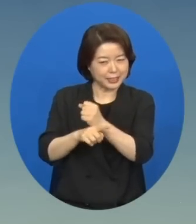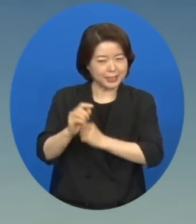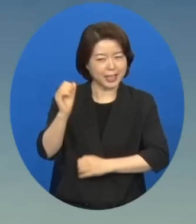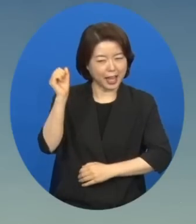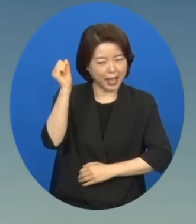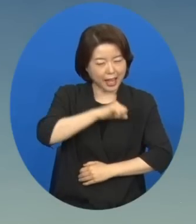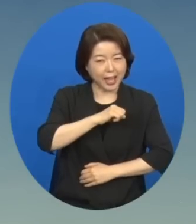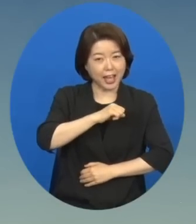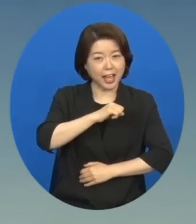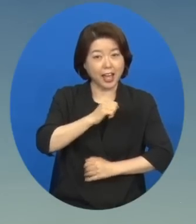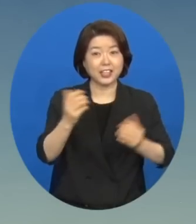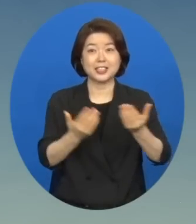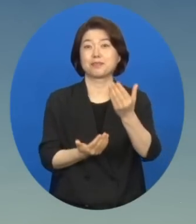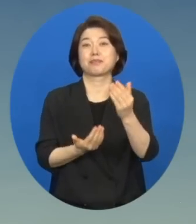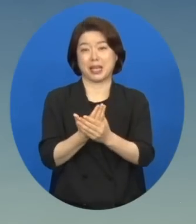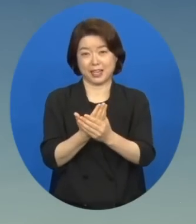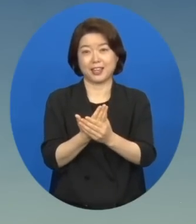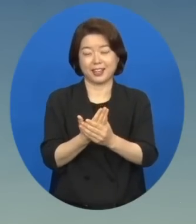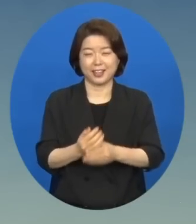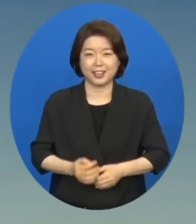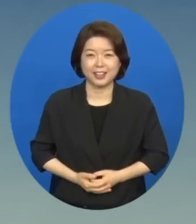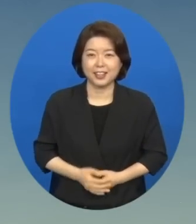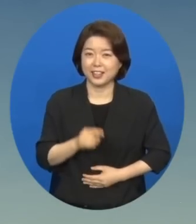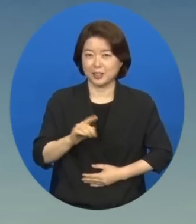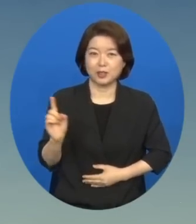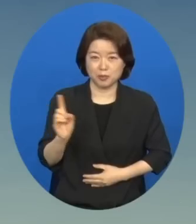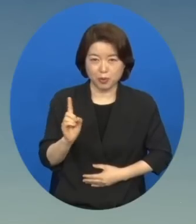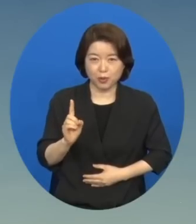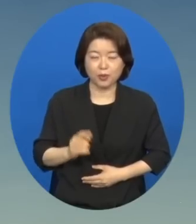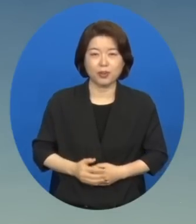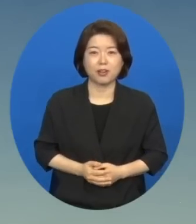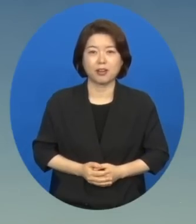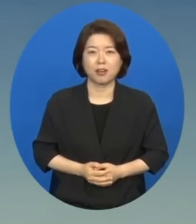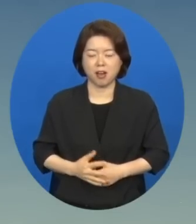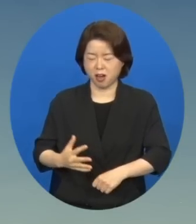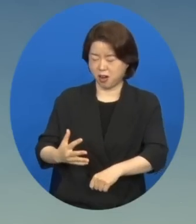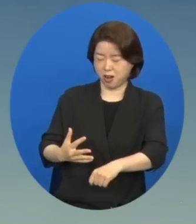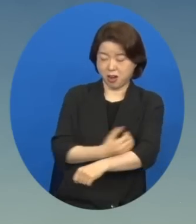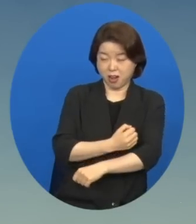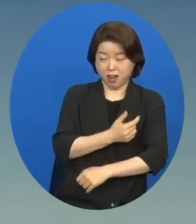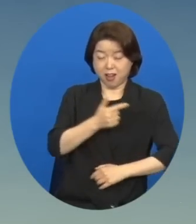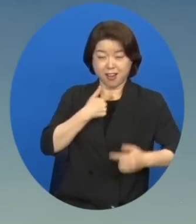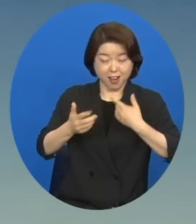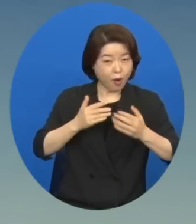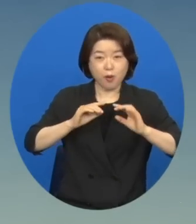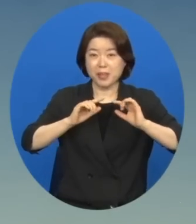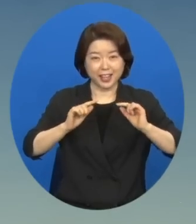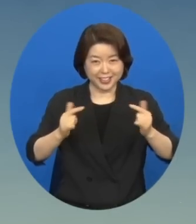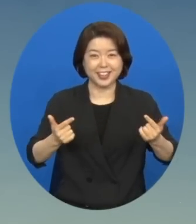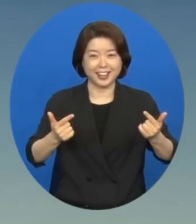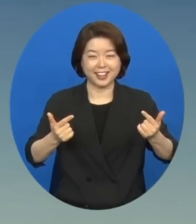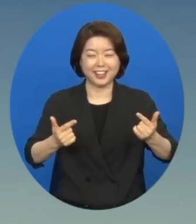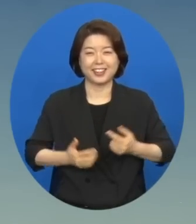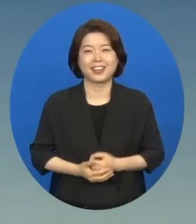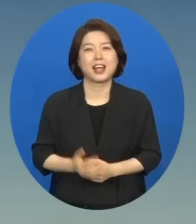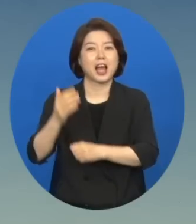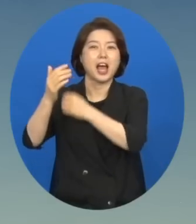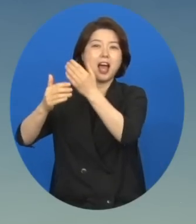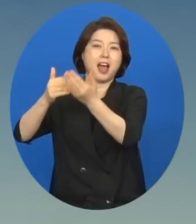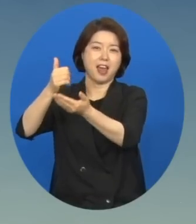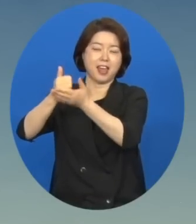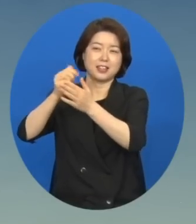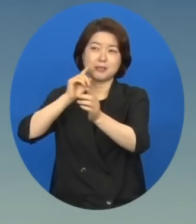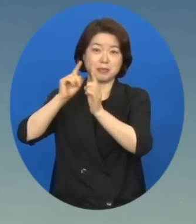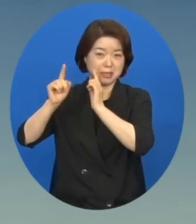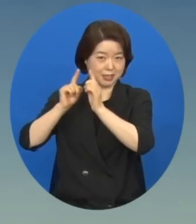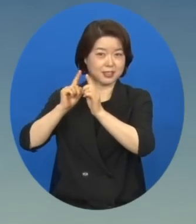사건이 벌어졌어요. 그것은 엄청난 큰 체험을 했다기보다는 하나님의